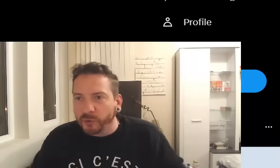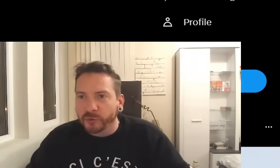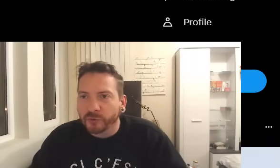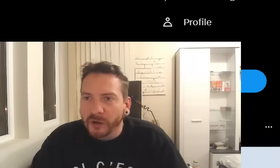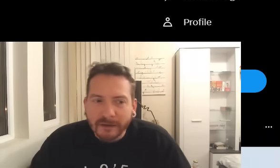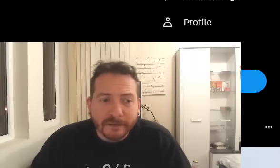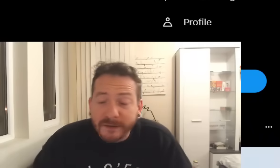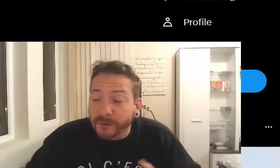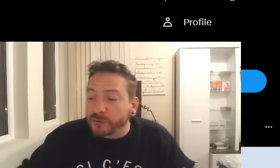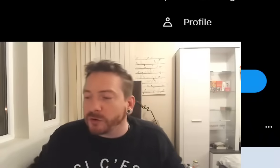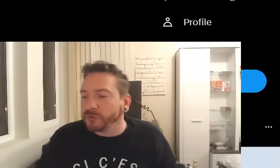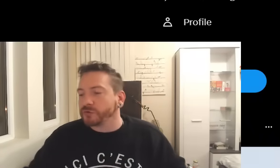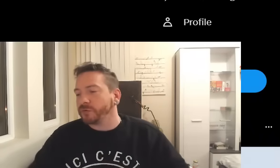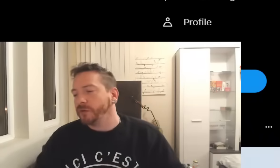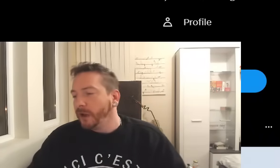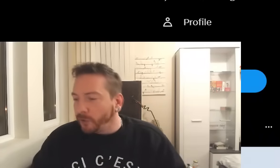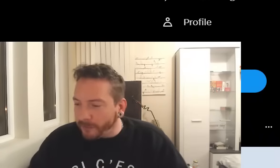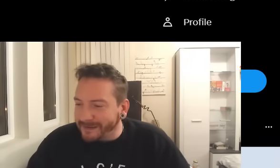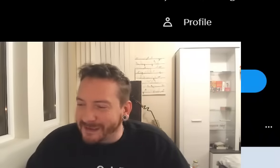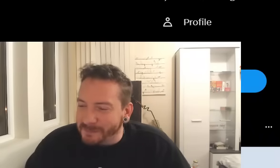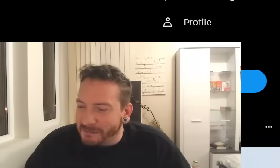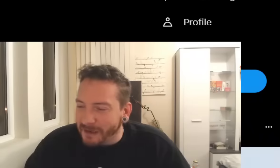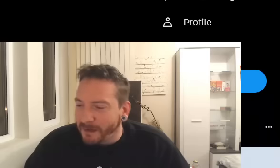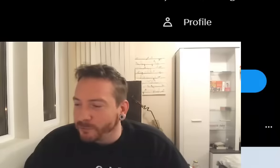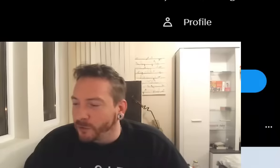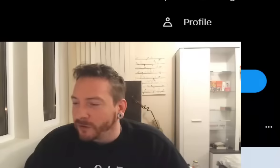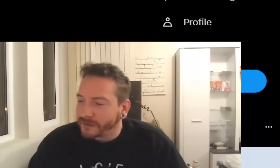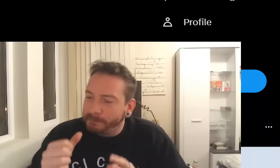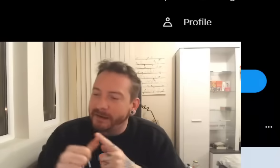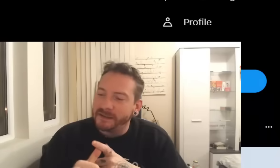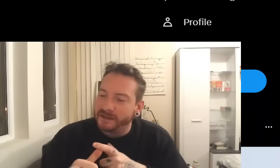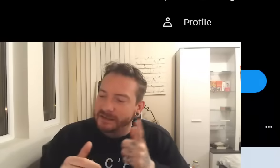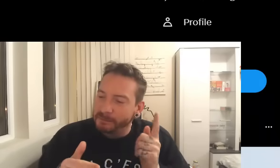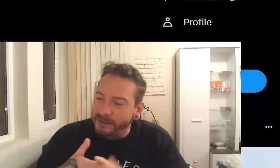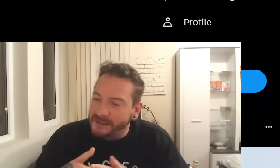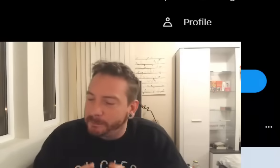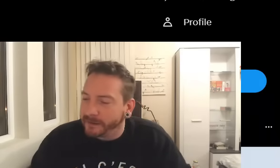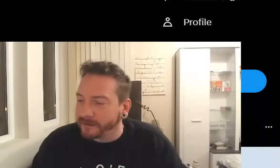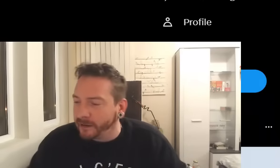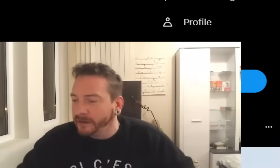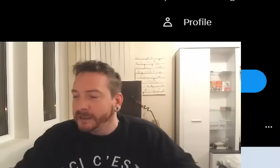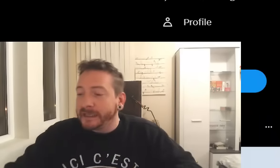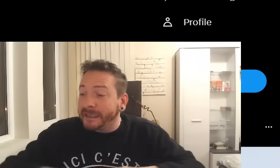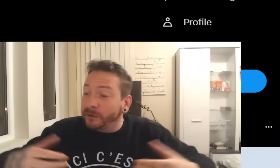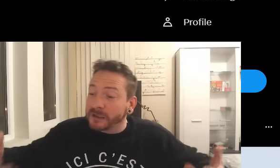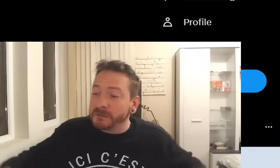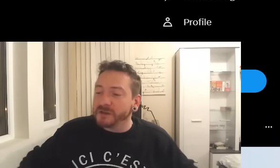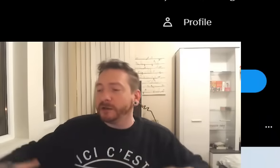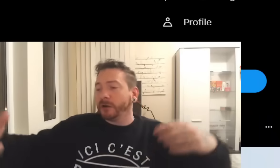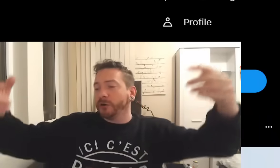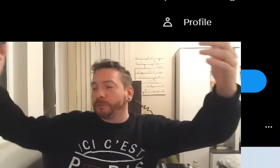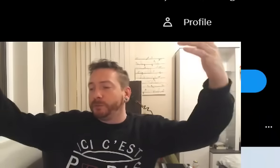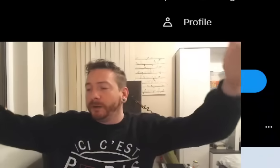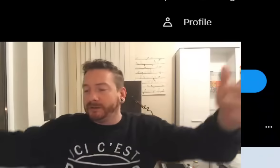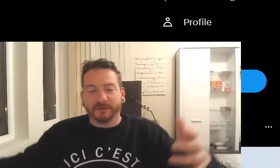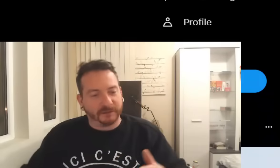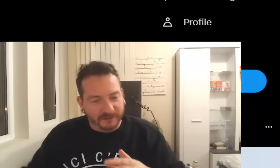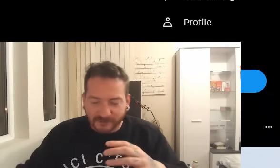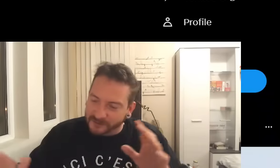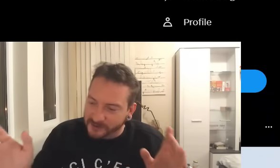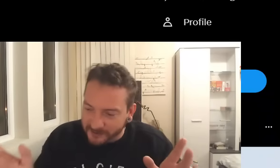delogu dit ce genre de chose le mec 7000 balles par mois sait pas lire il sait pas qui est Pétin il est dans l'émicycle